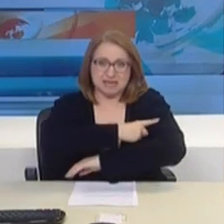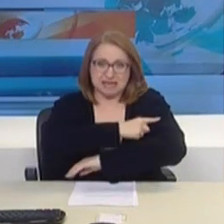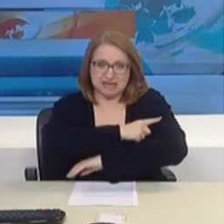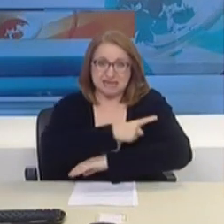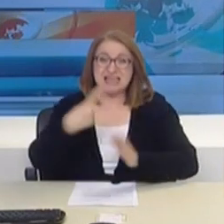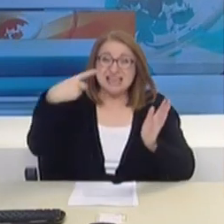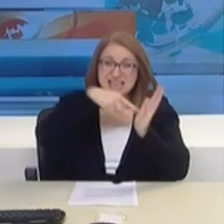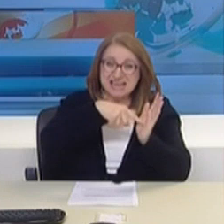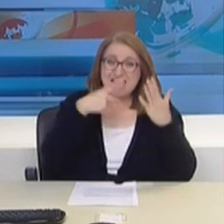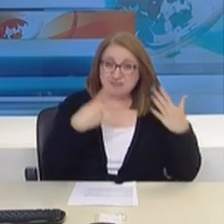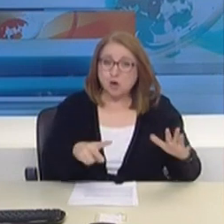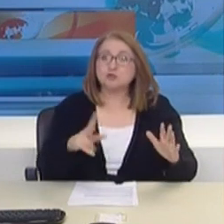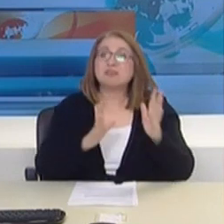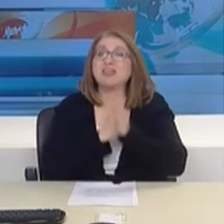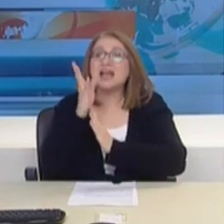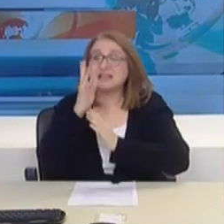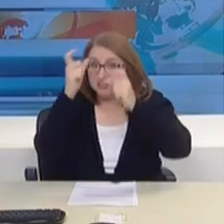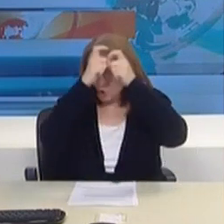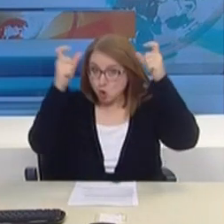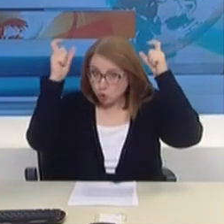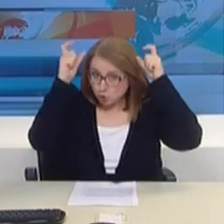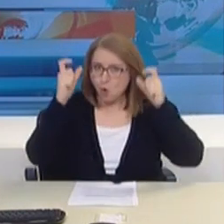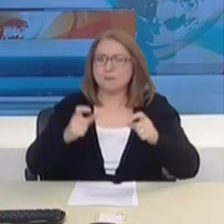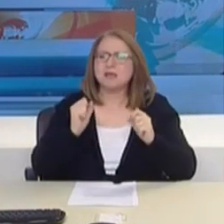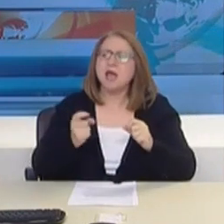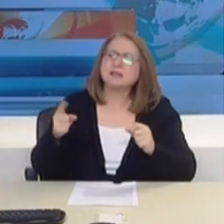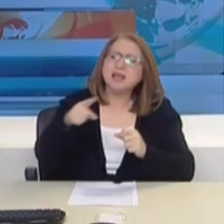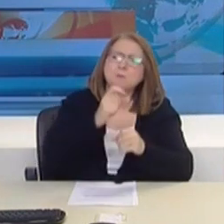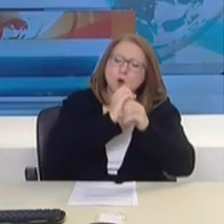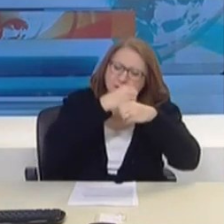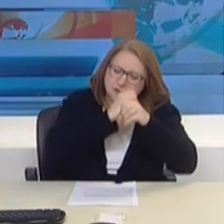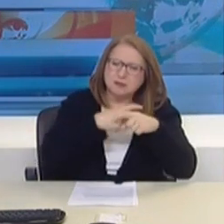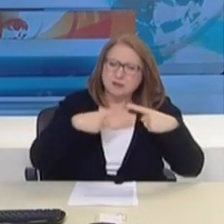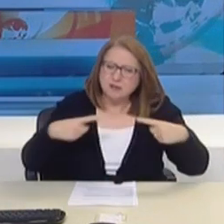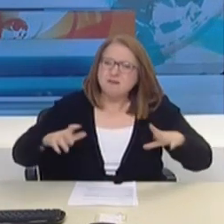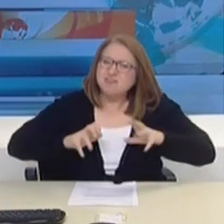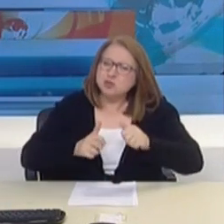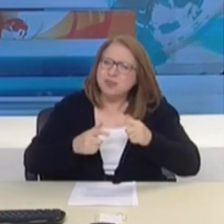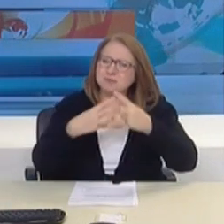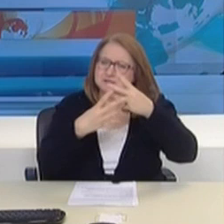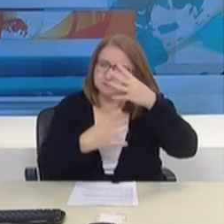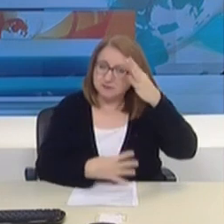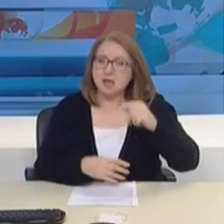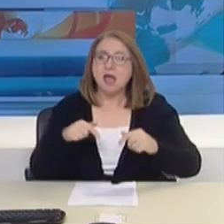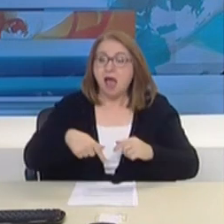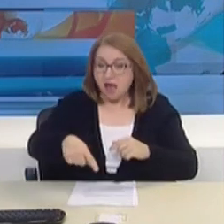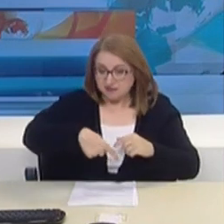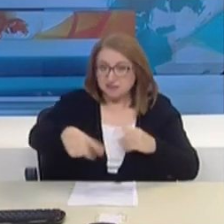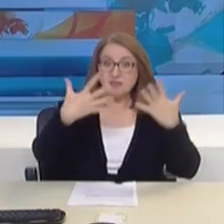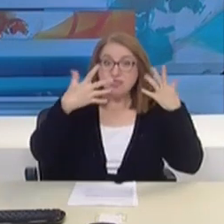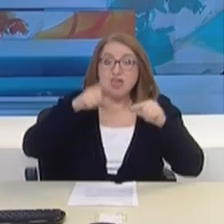1.714 νοσηλευτές και λοιπό προσωπικό. Αυτοί θα προληφθούν εντός του επόμενου